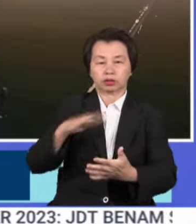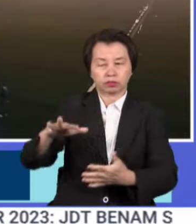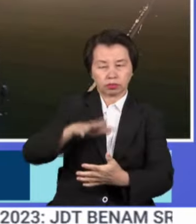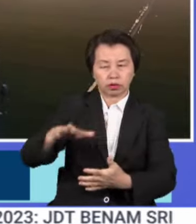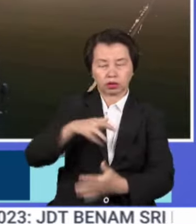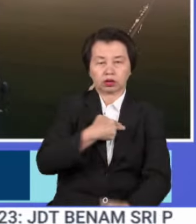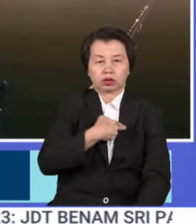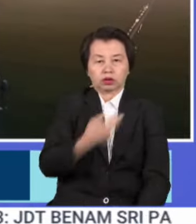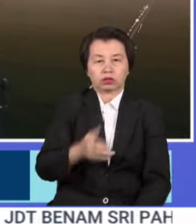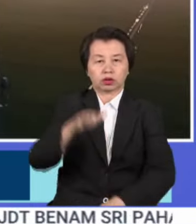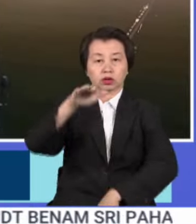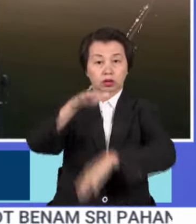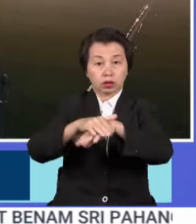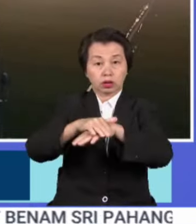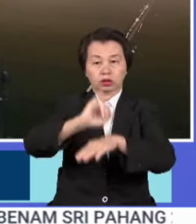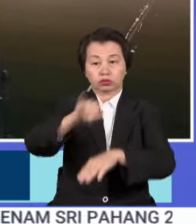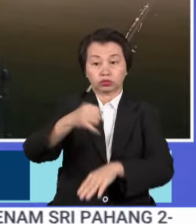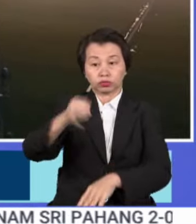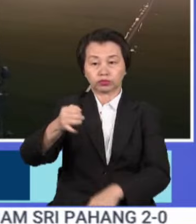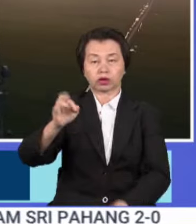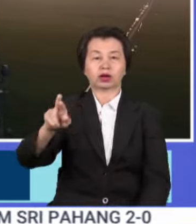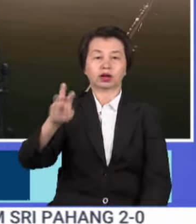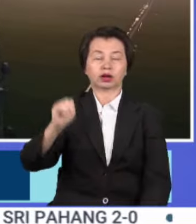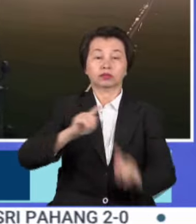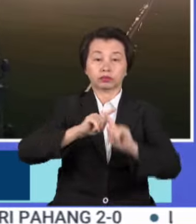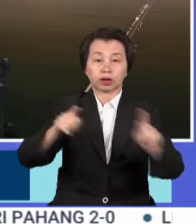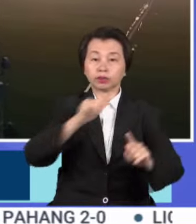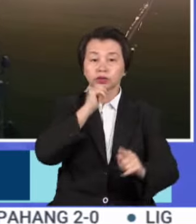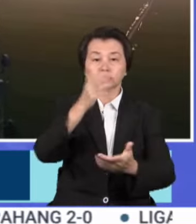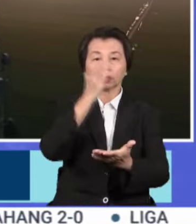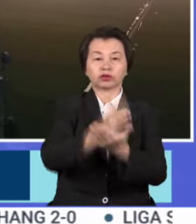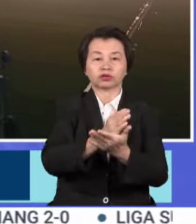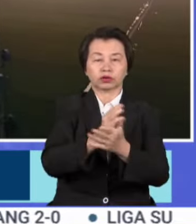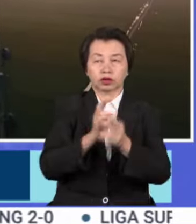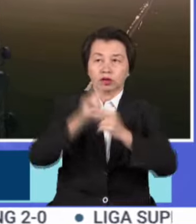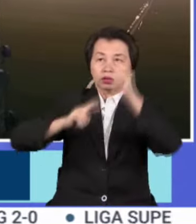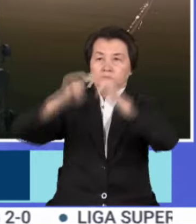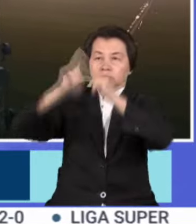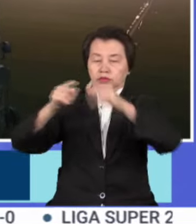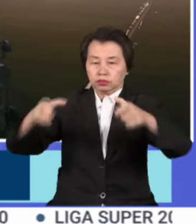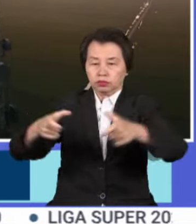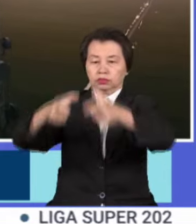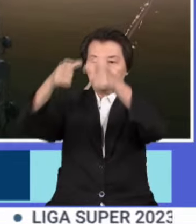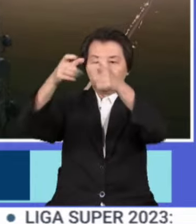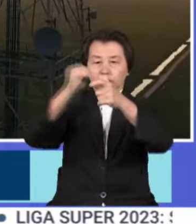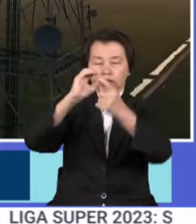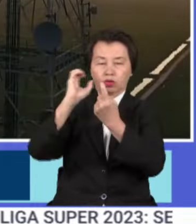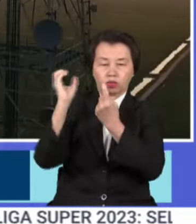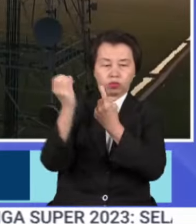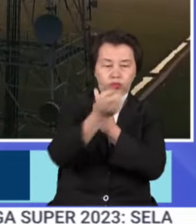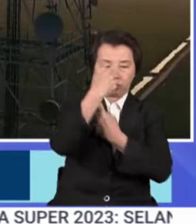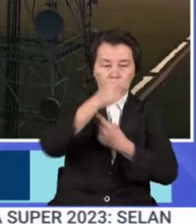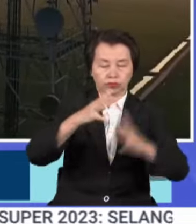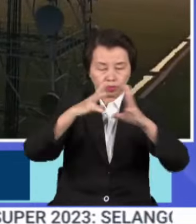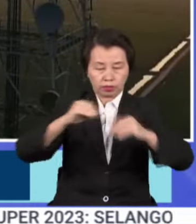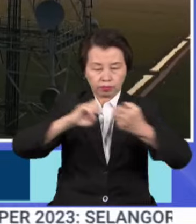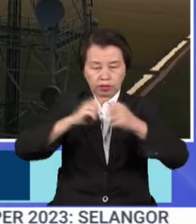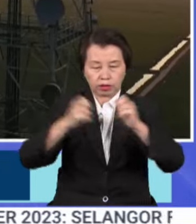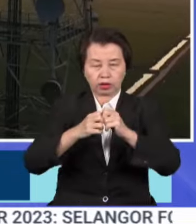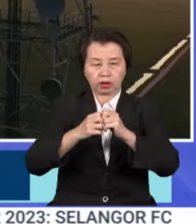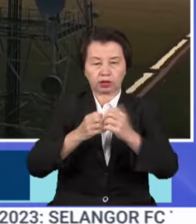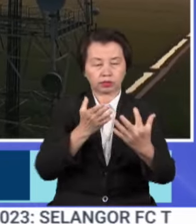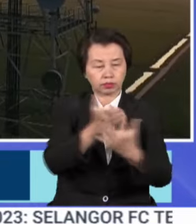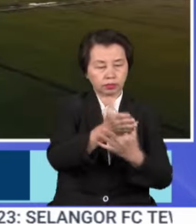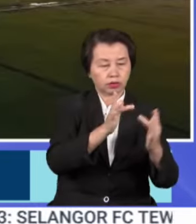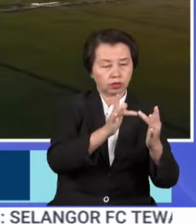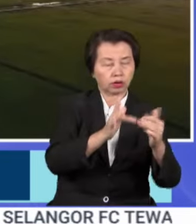anggaran kerugian mencecah jutaan ringgit. Namun ia tidak menghentikan usaha pembinaan menara dan satelit bagi menangani isu akses